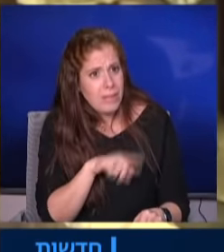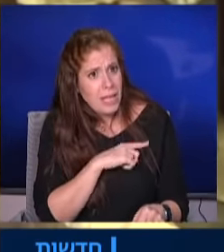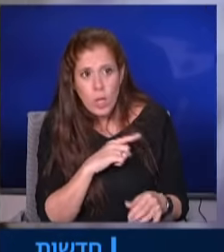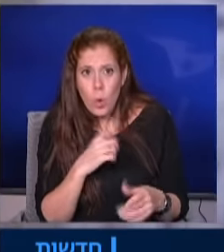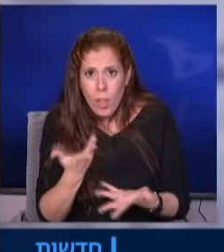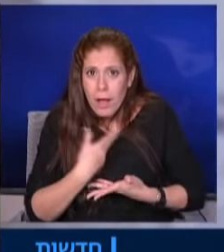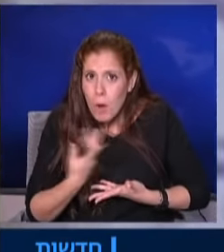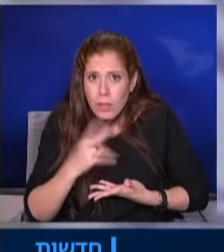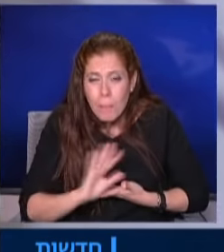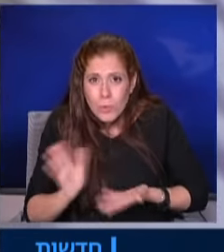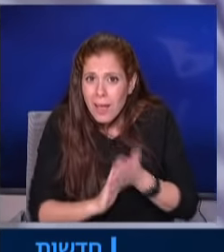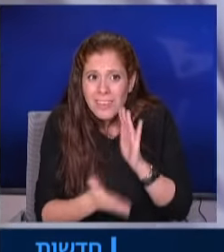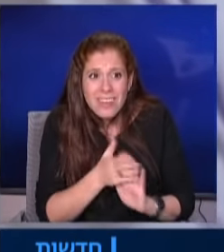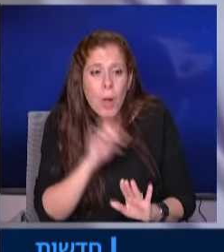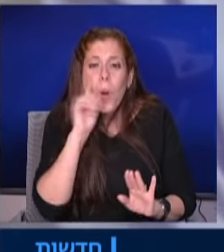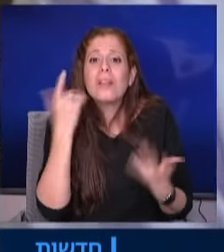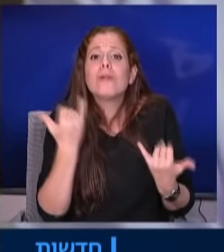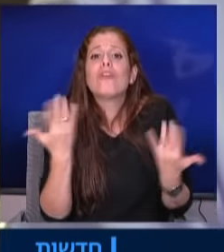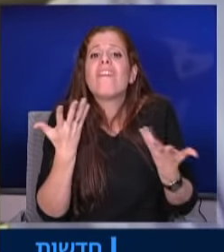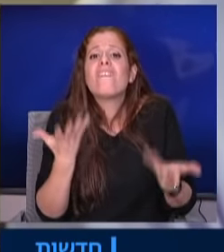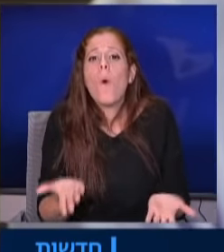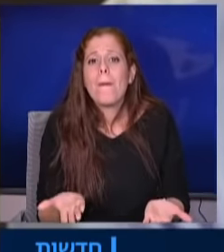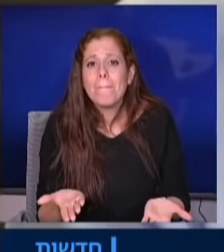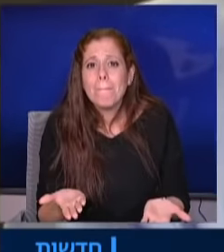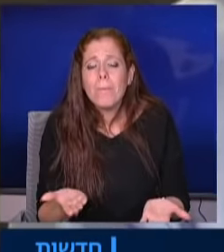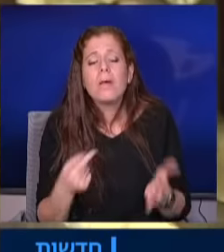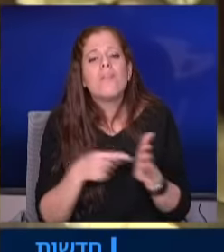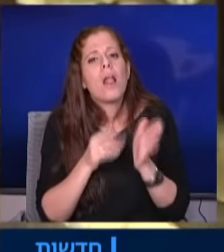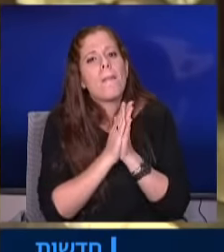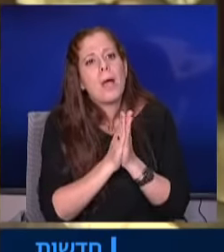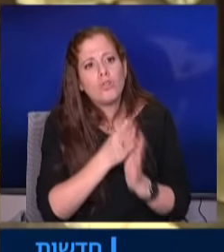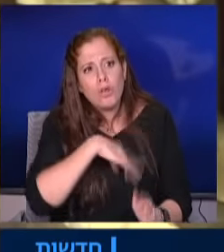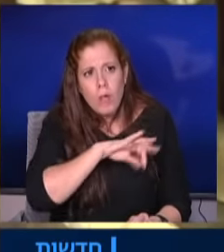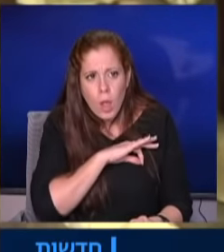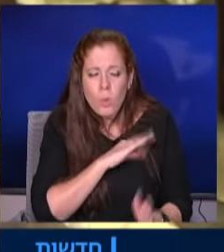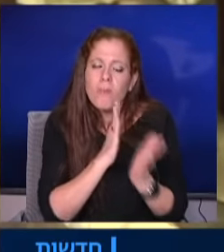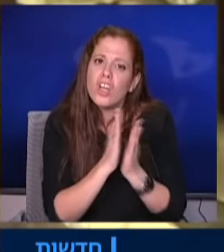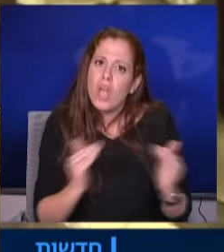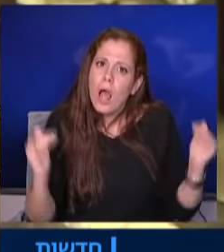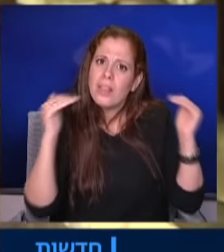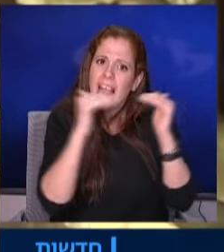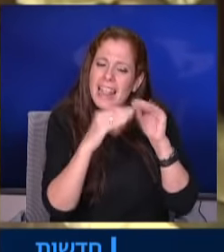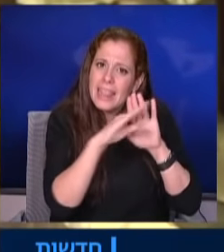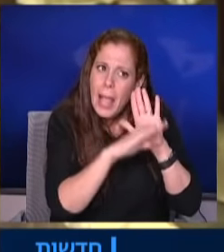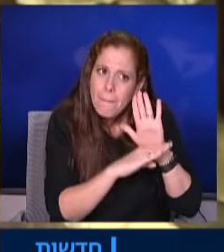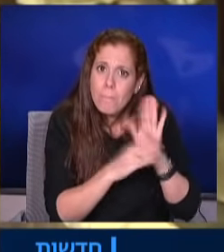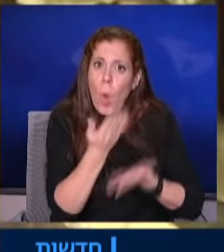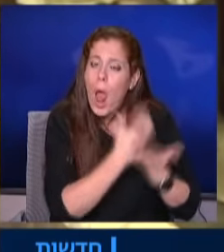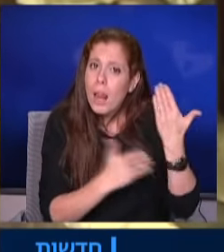יותר. אנחנו לא יודעים כרגע איפה הם. ולכן הבקשה שלנו, אנא השבו את תנאיהם לעולים